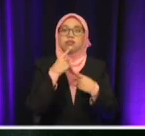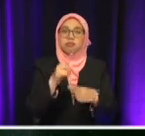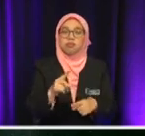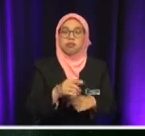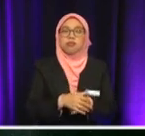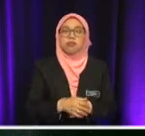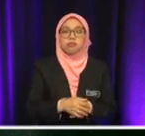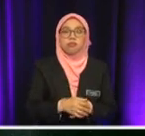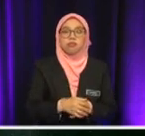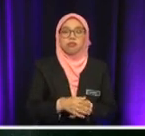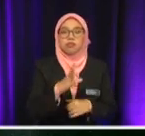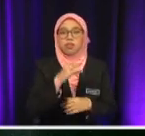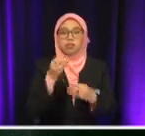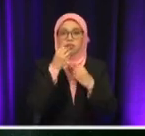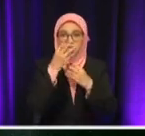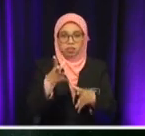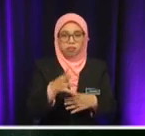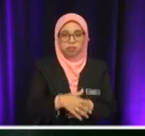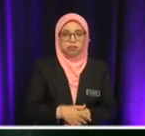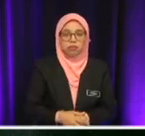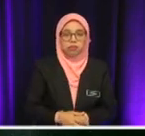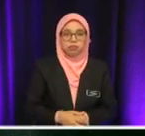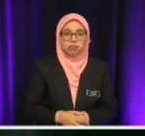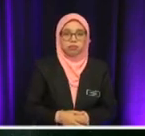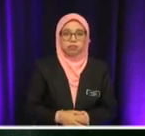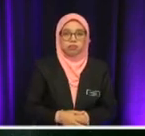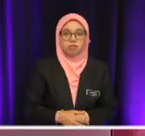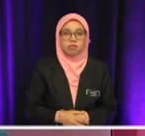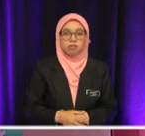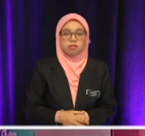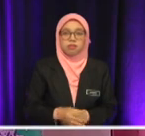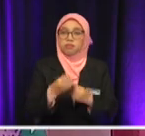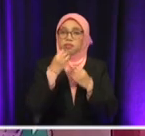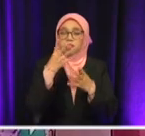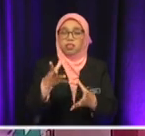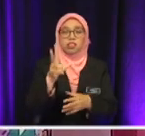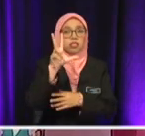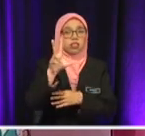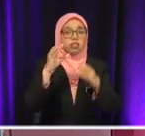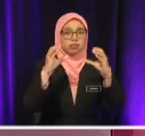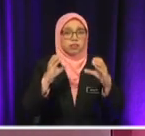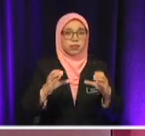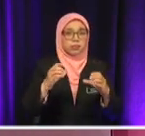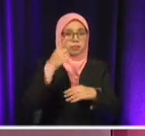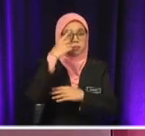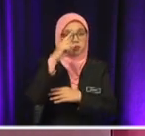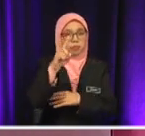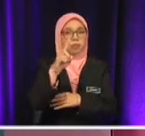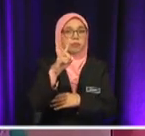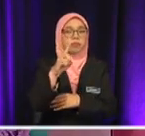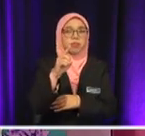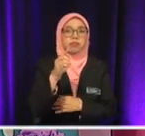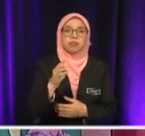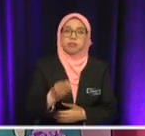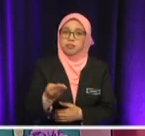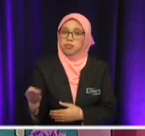juga penerangan. Ya, betul. Okey, cikgu. Baik, cadangkan tiga cara untuk mempromosikan bahan bantu mengajar tersebut. Okey,